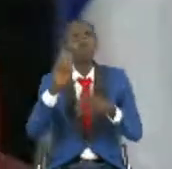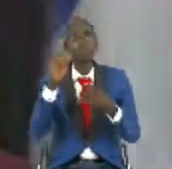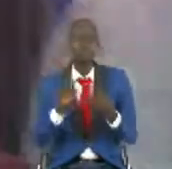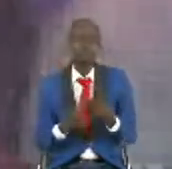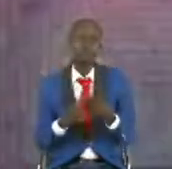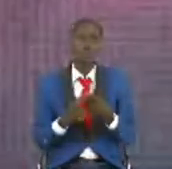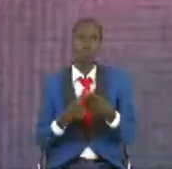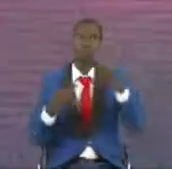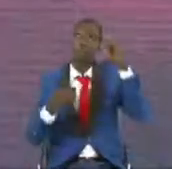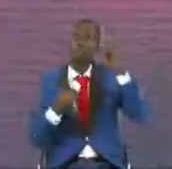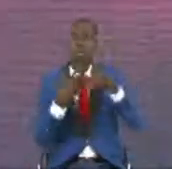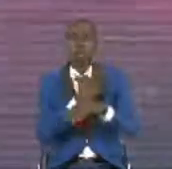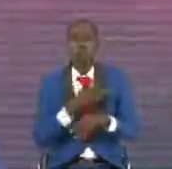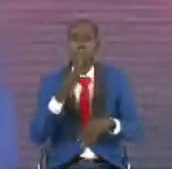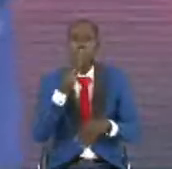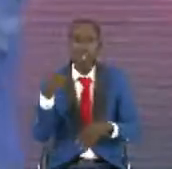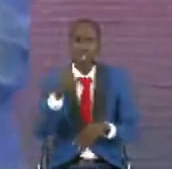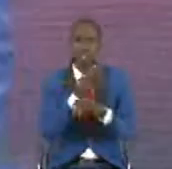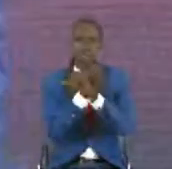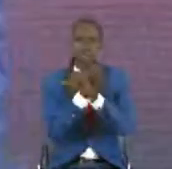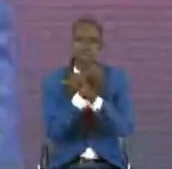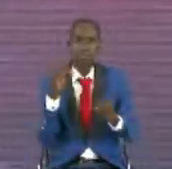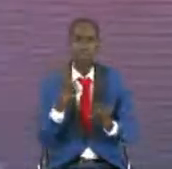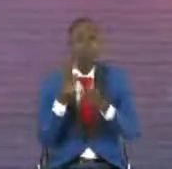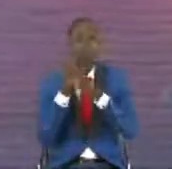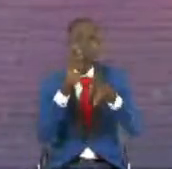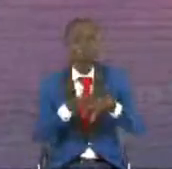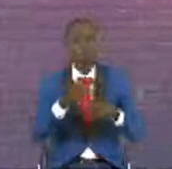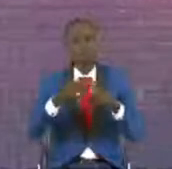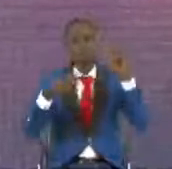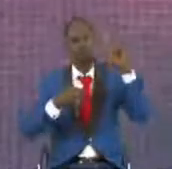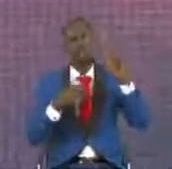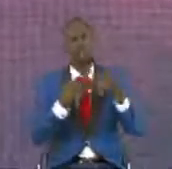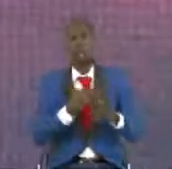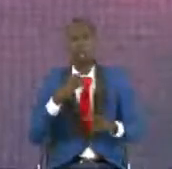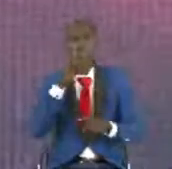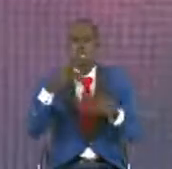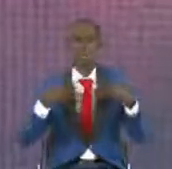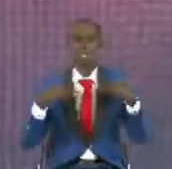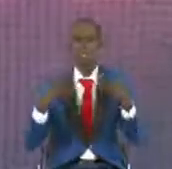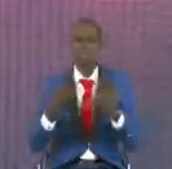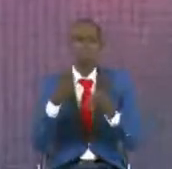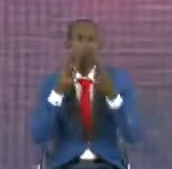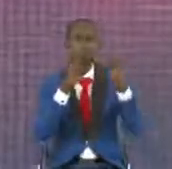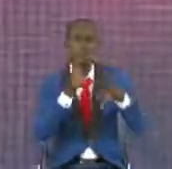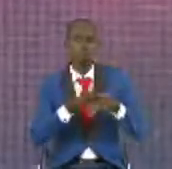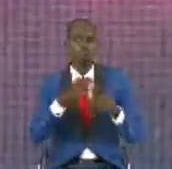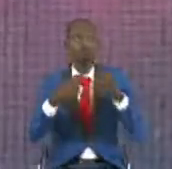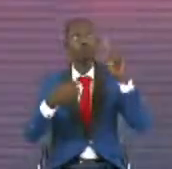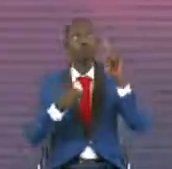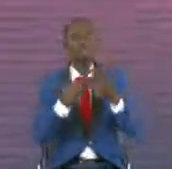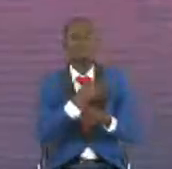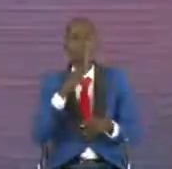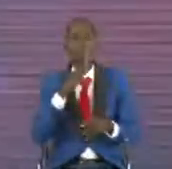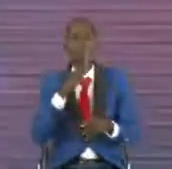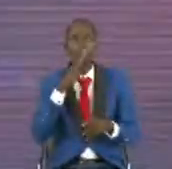Tournez-vous vers moi et vous serez sauvés. Tournez-vous vers moi et vous serez guéris. Tournez-vous vers moi et vous serez délivrés. Tournez-vous vers